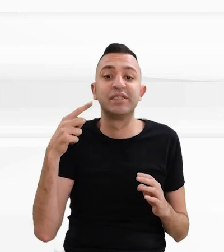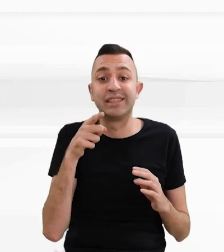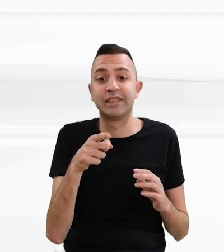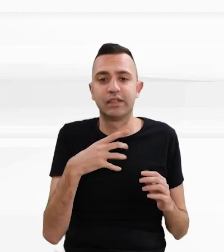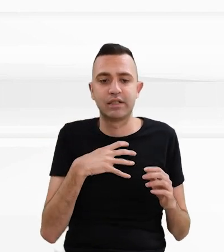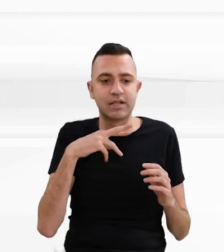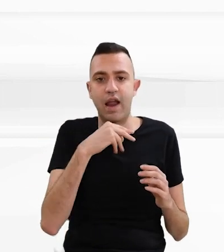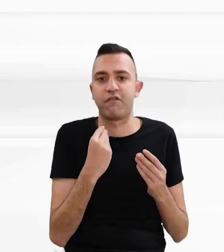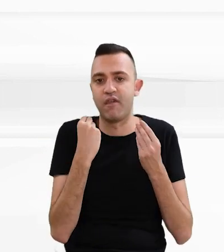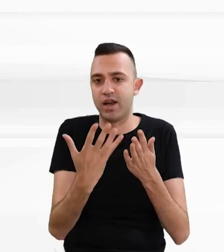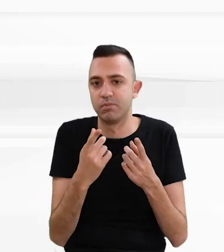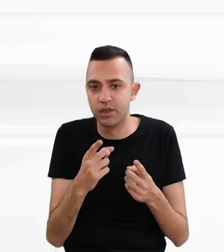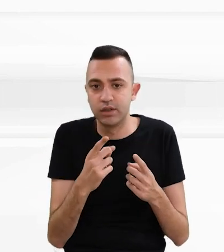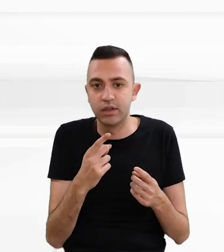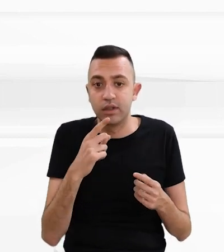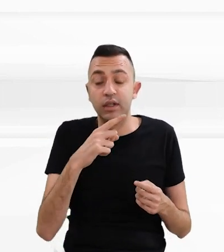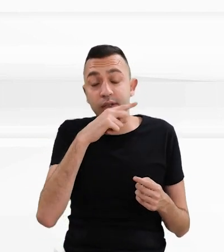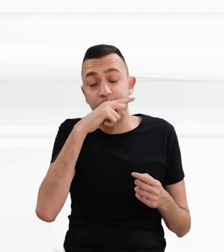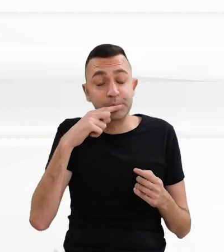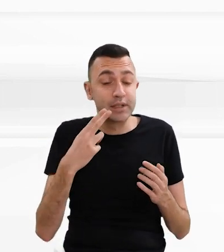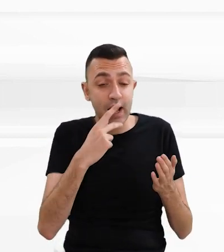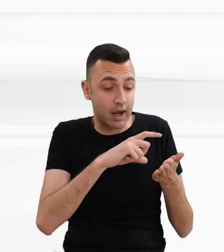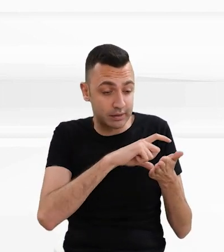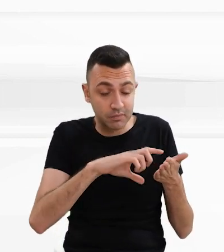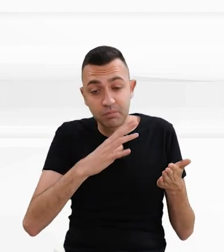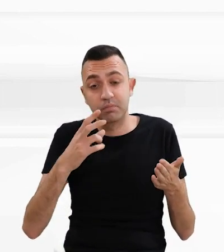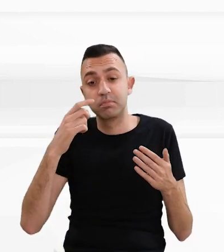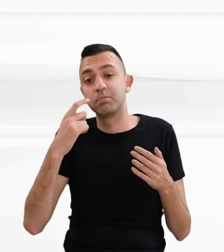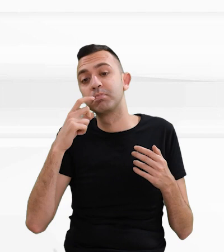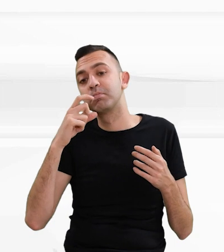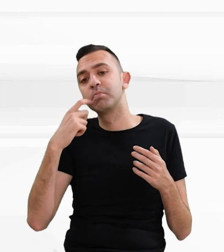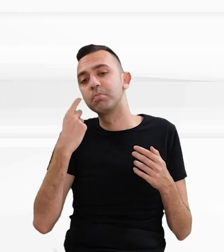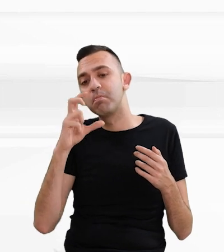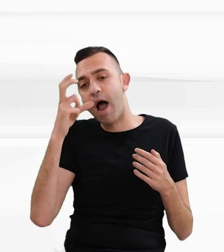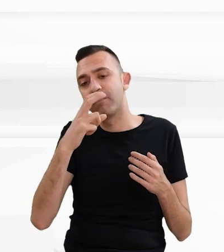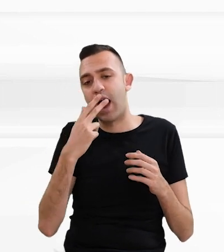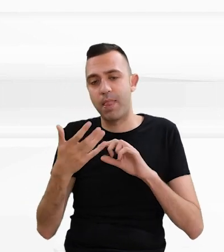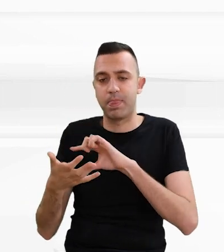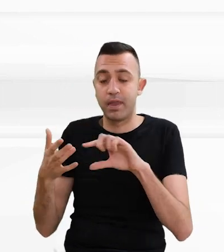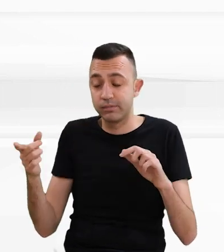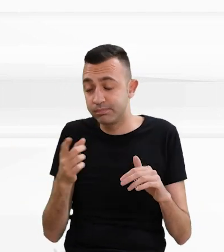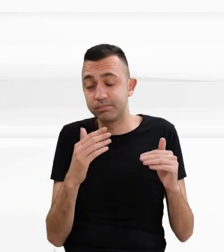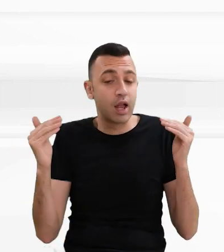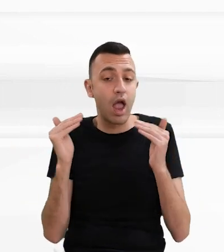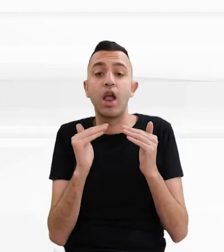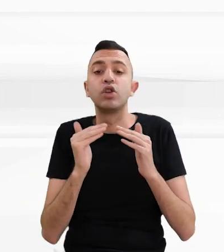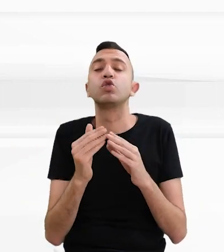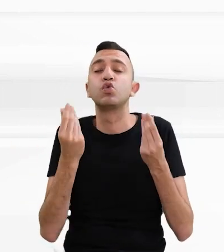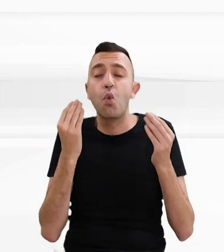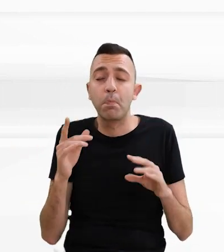kartlarımız verilmiş burada mavi kartlardaki her bir üslü ifade kırmızı kartlardaki kendisine denk olmayan